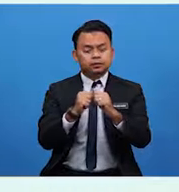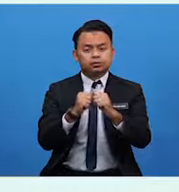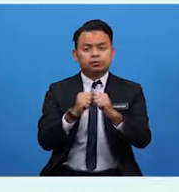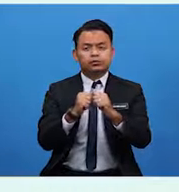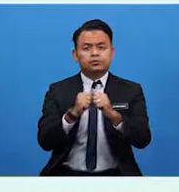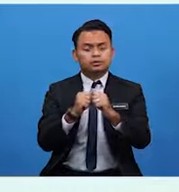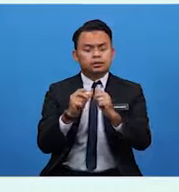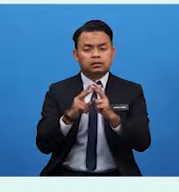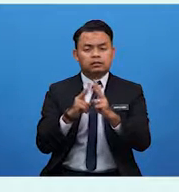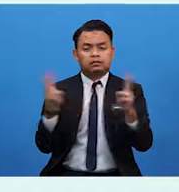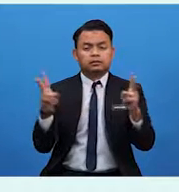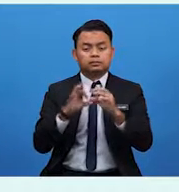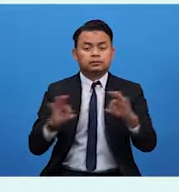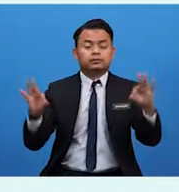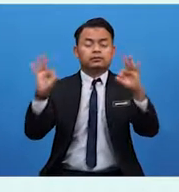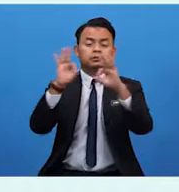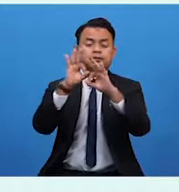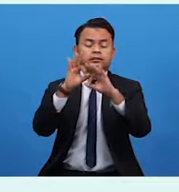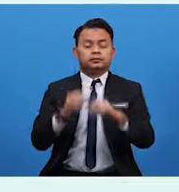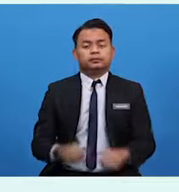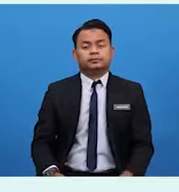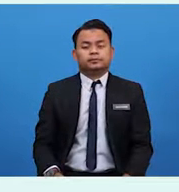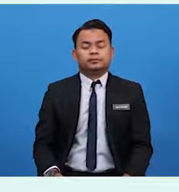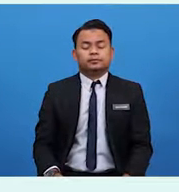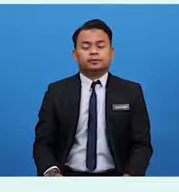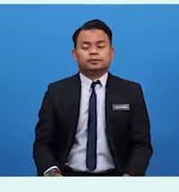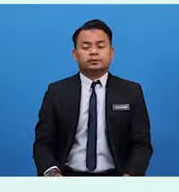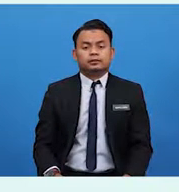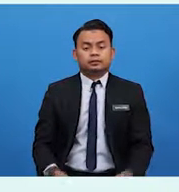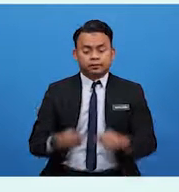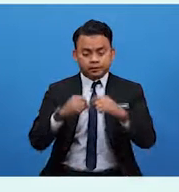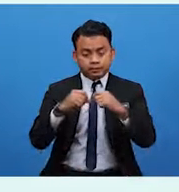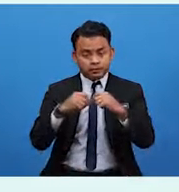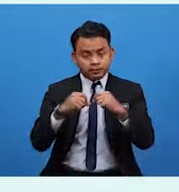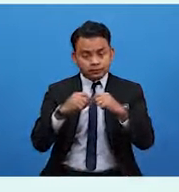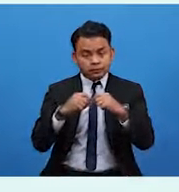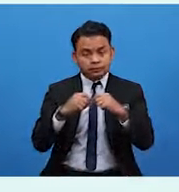secara global yang mana elektrik menjadi salah satu pemangkinnya.